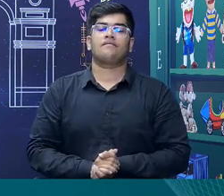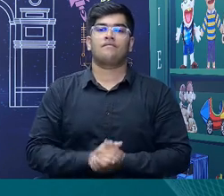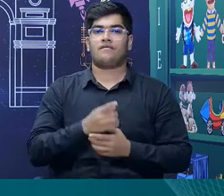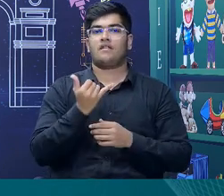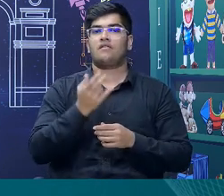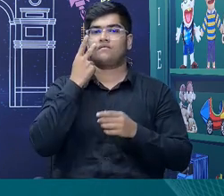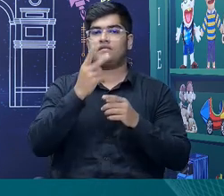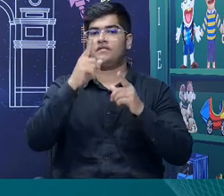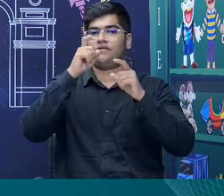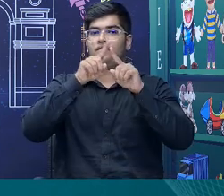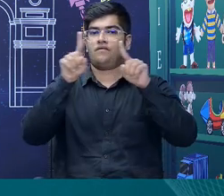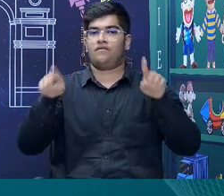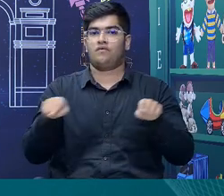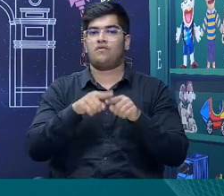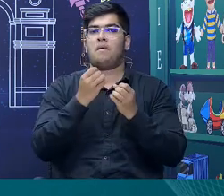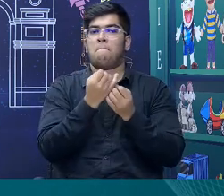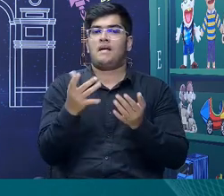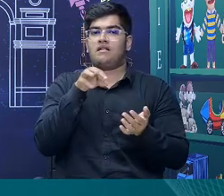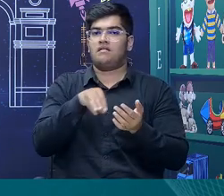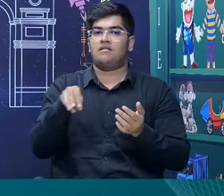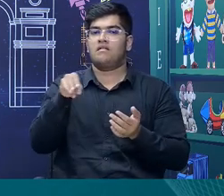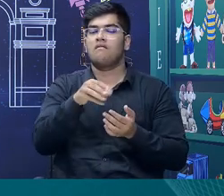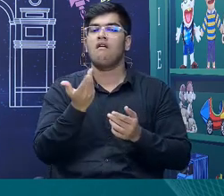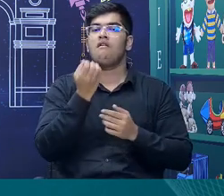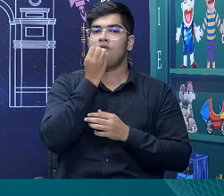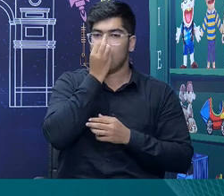देखिए मोदक कितने सारे फूल